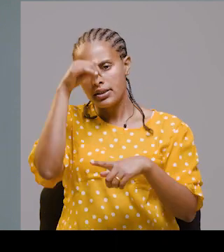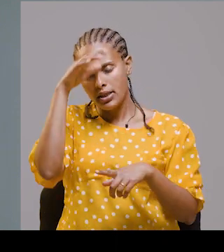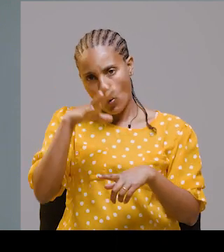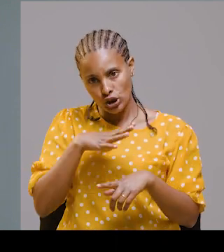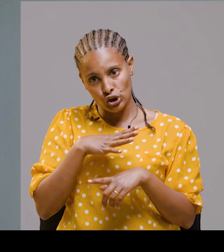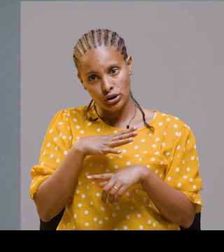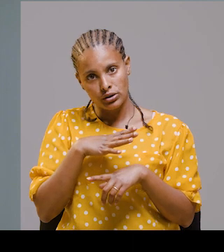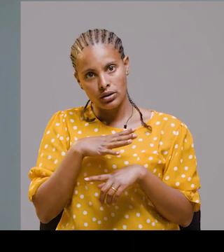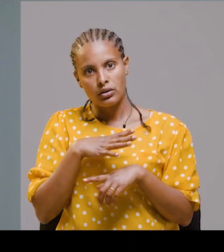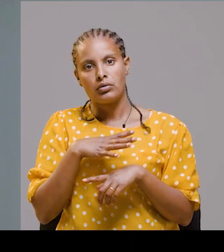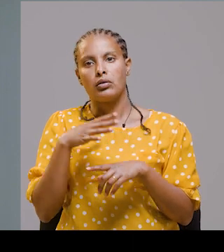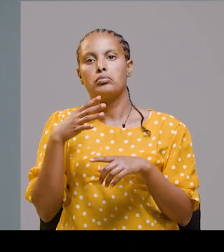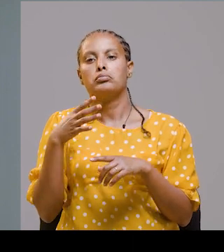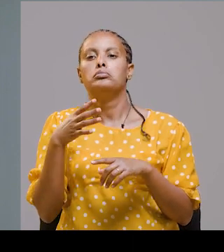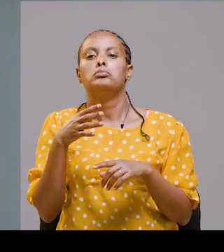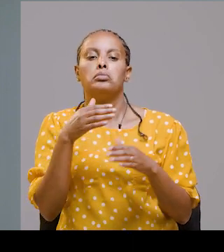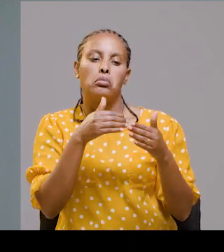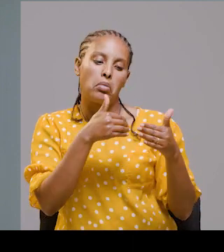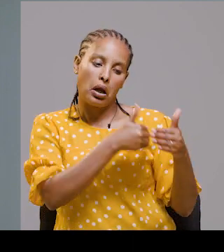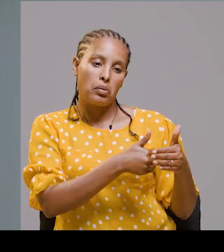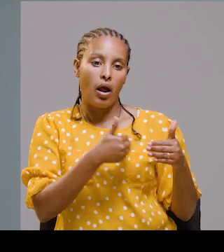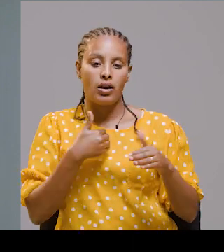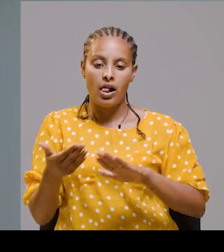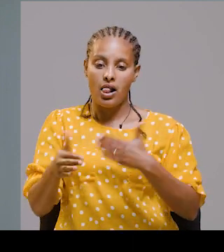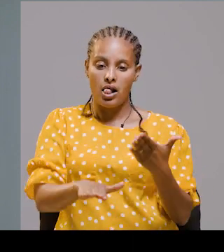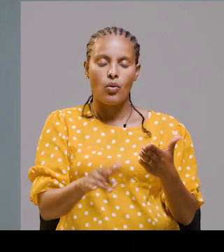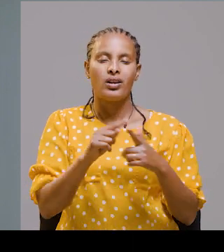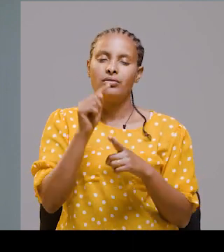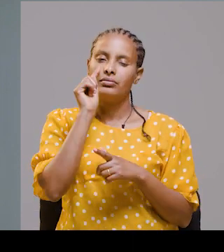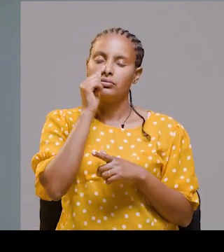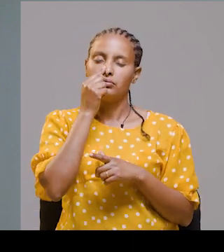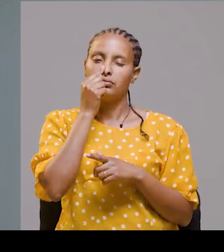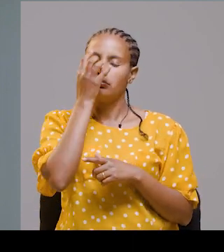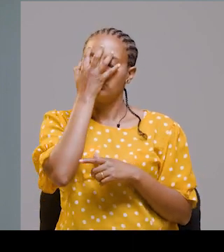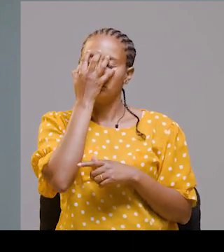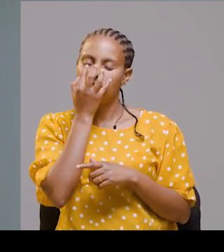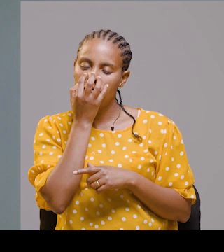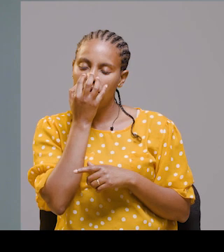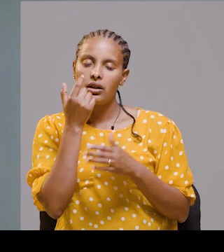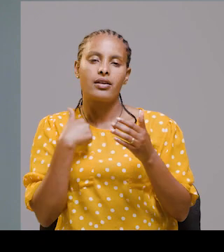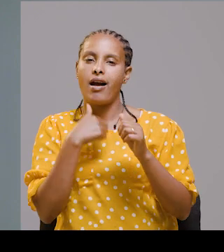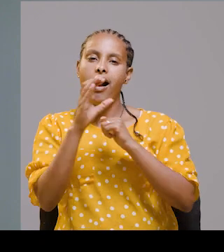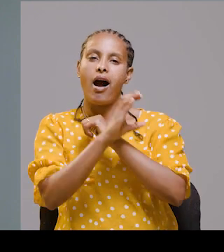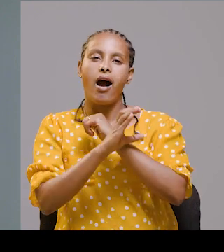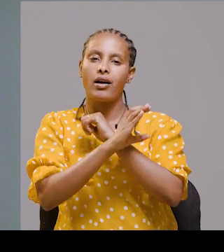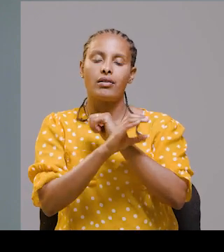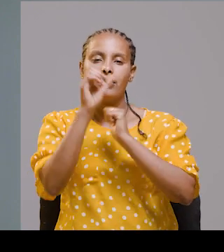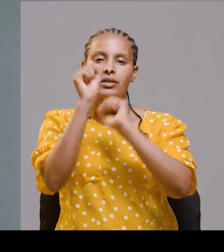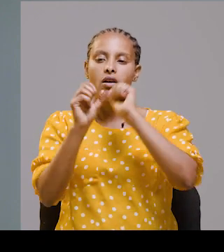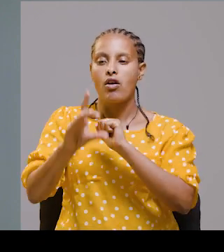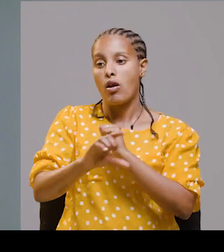ሰዎች ሎስ ሲኖራቸው በቅርብ ያለ ሰው ሲያጡ ወደ ዲፕሬሽን የመሄድ ሁኔታቸው ከኛ ሀገር አንጻር ከፍ ያለ ነው